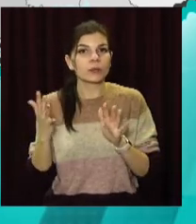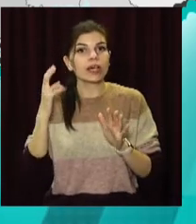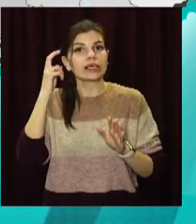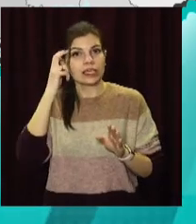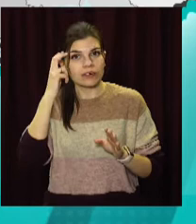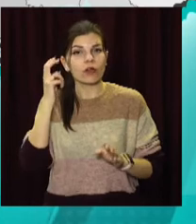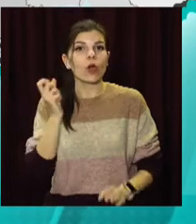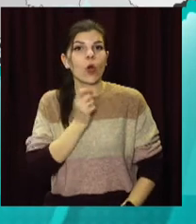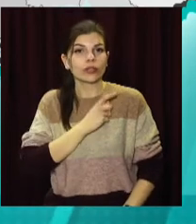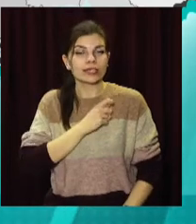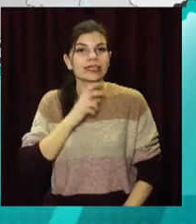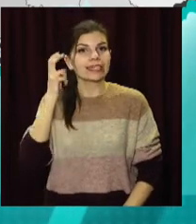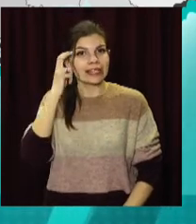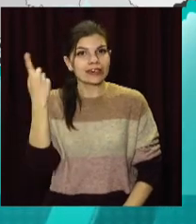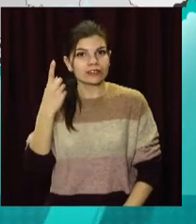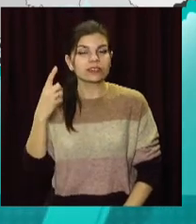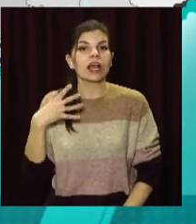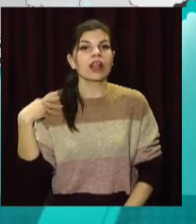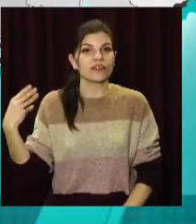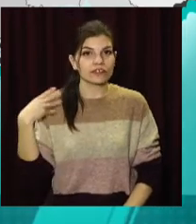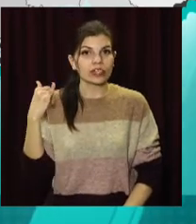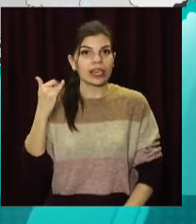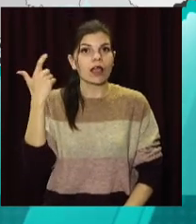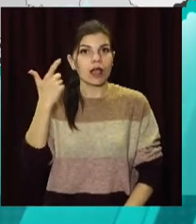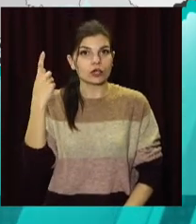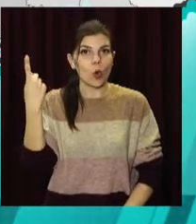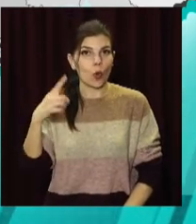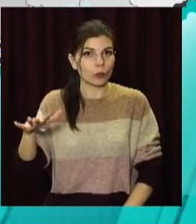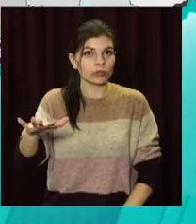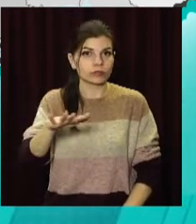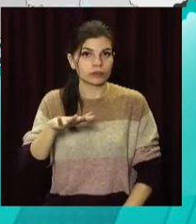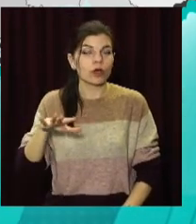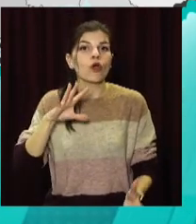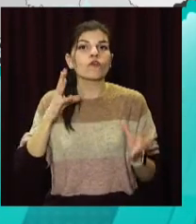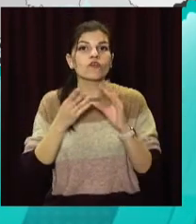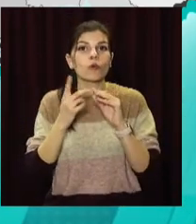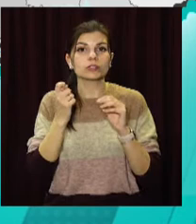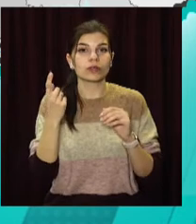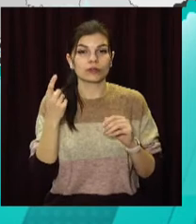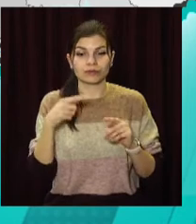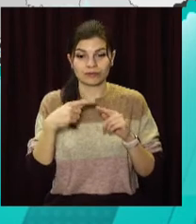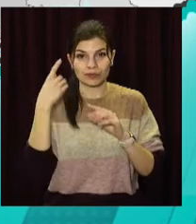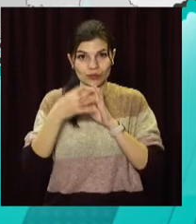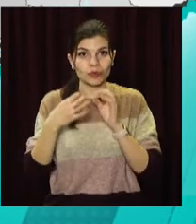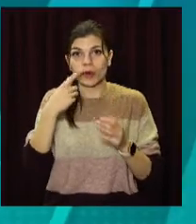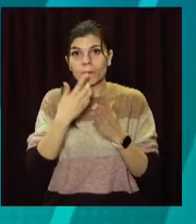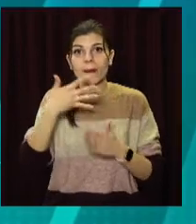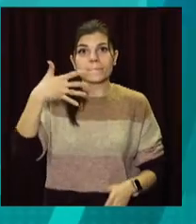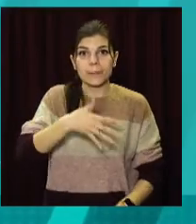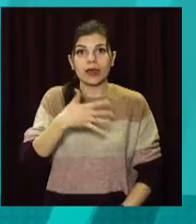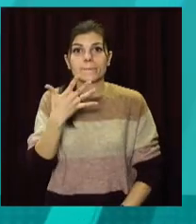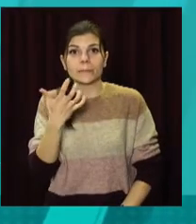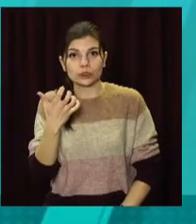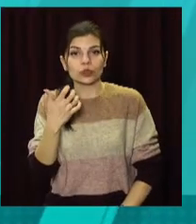Києві, Одеській, Київській, Львівській та Харківській областях. Всього за добу ушпиталили понад 5 тисяч з половиною